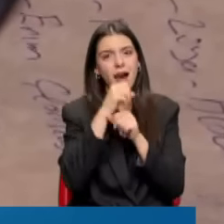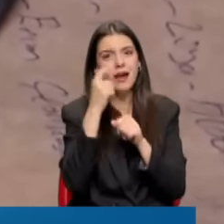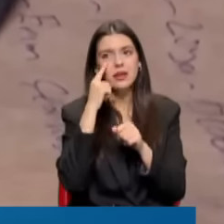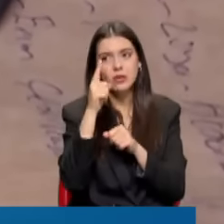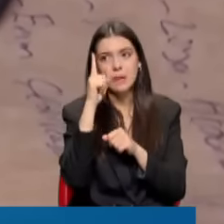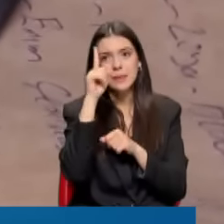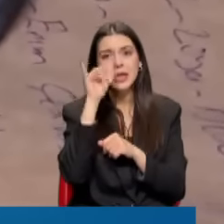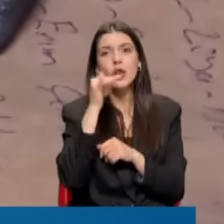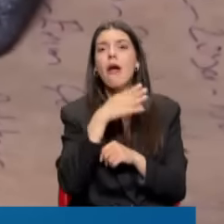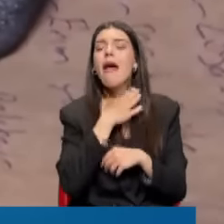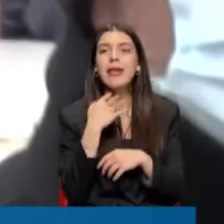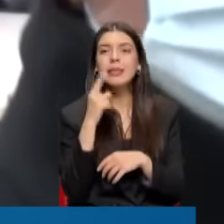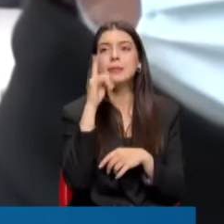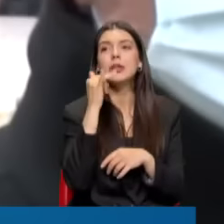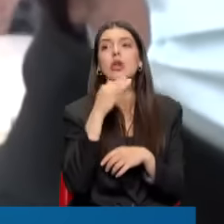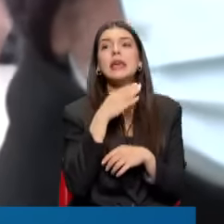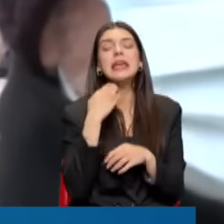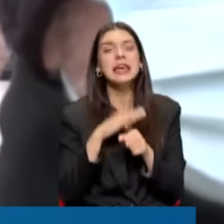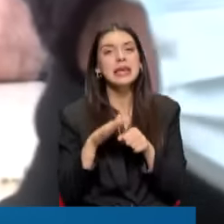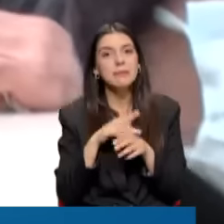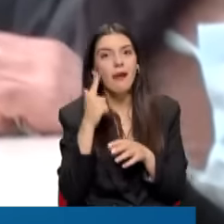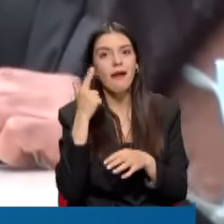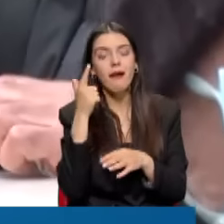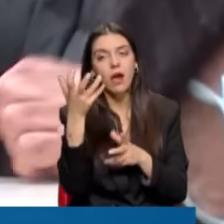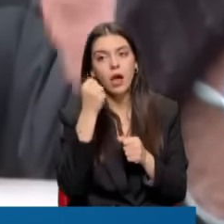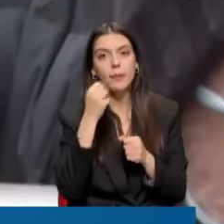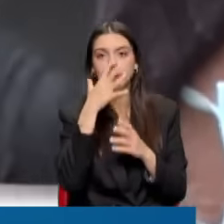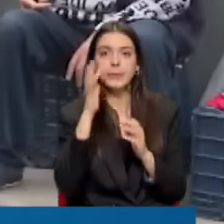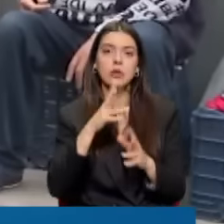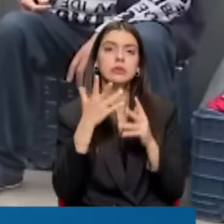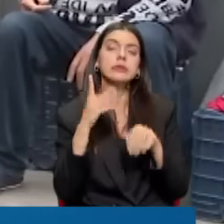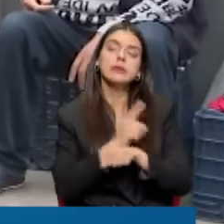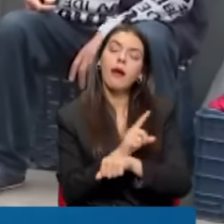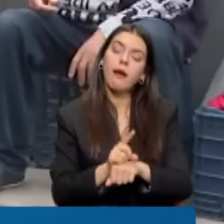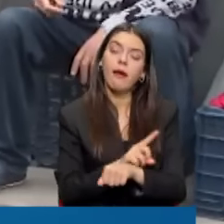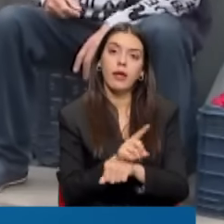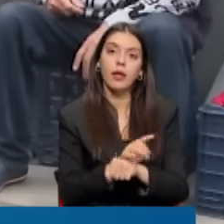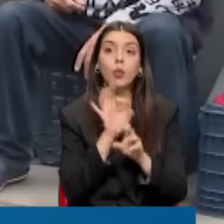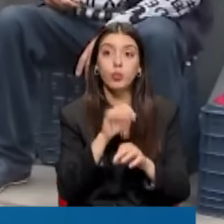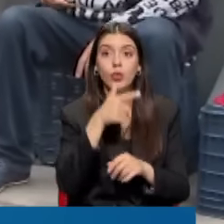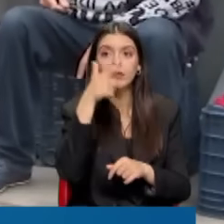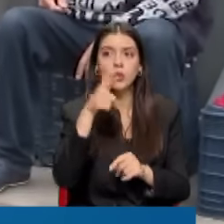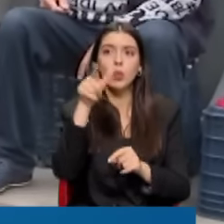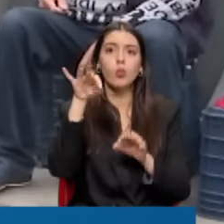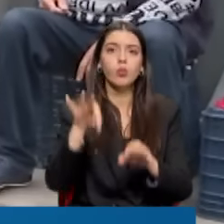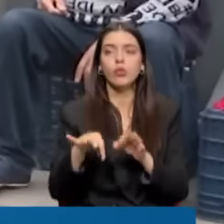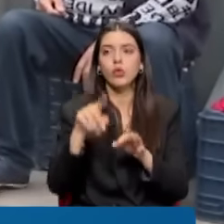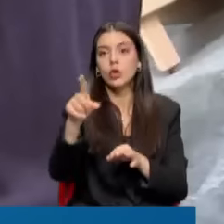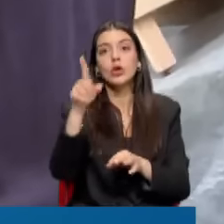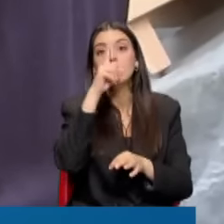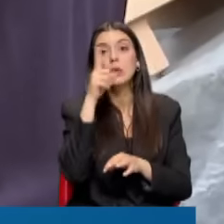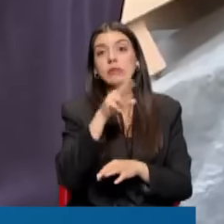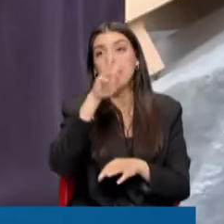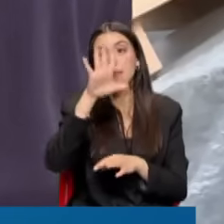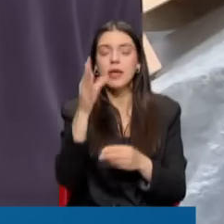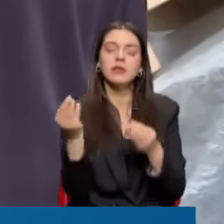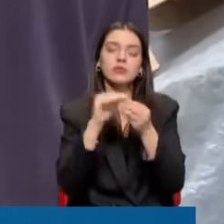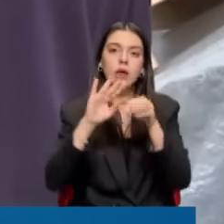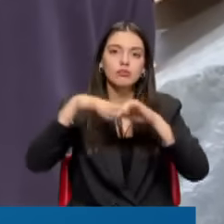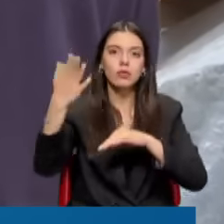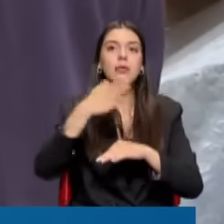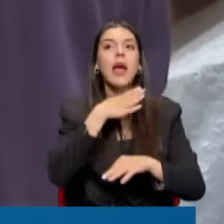kilo et ve kıyma alabilmek için saatlerce sırada bekliyordu Bu görüntü ise bugünden % 25'lik zam sonrası